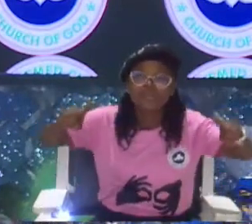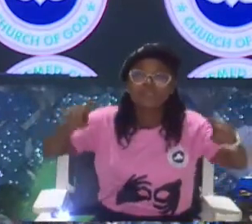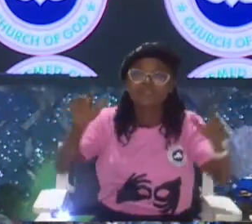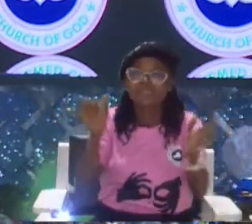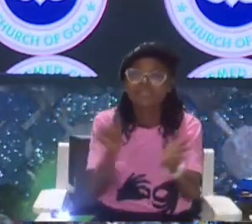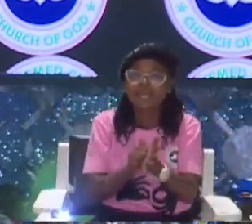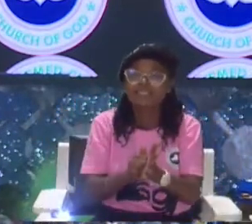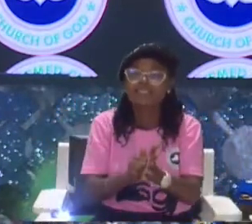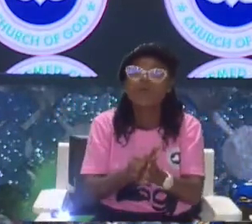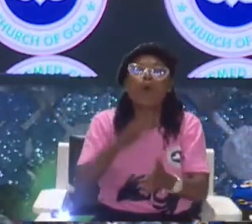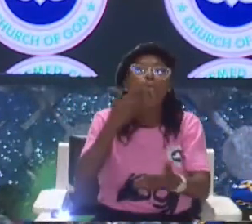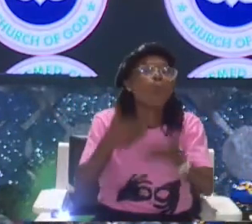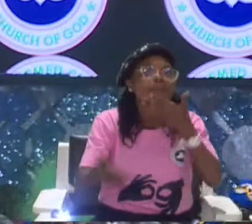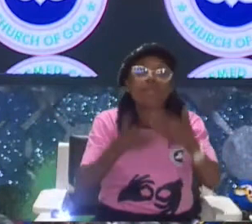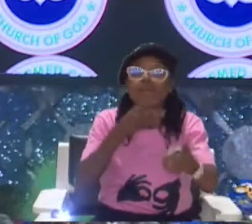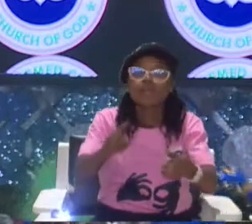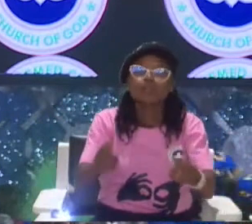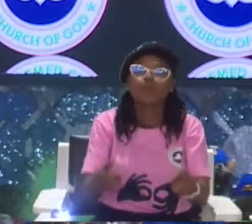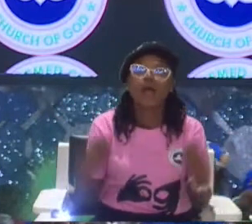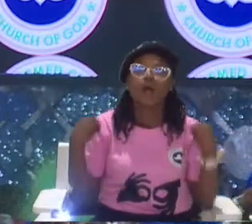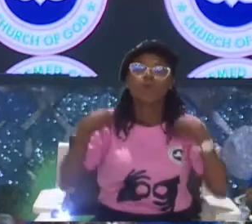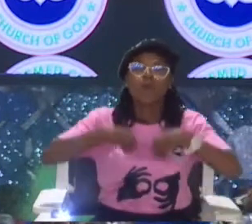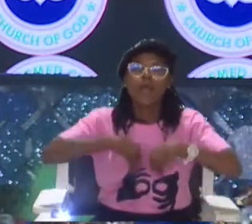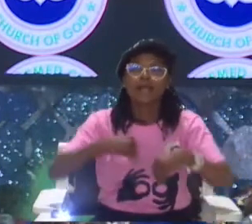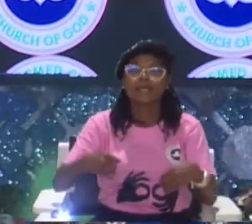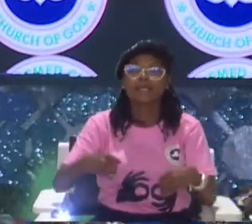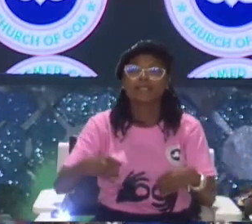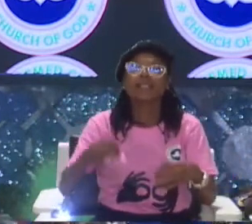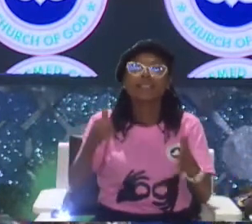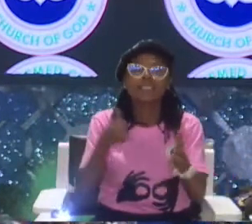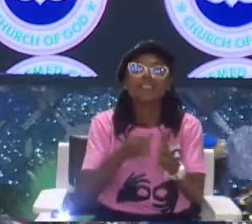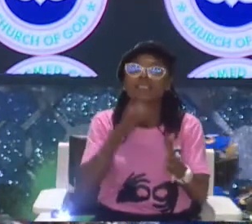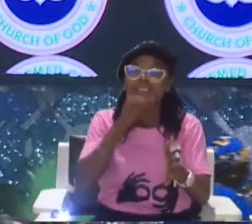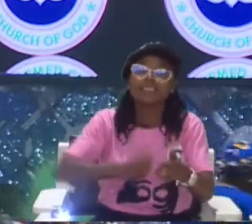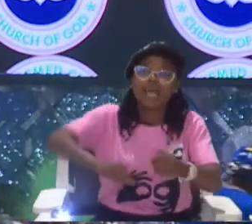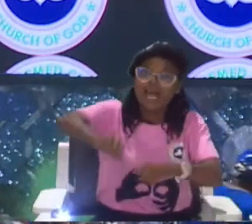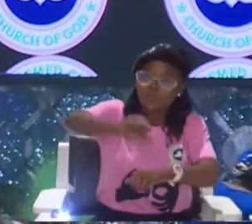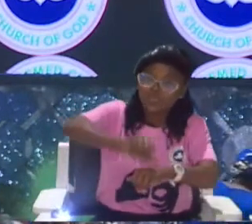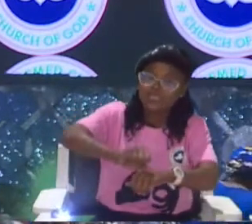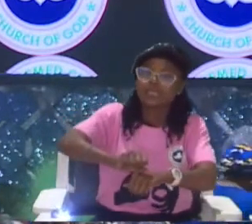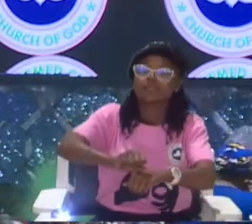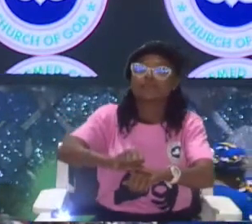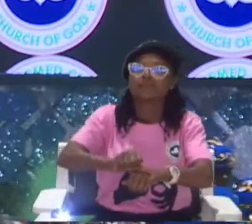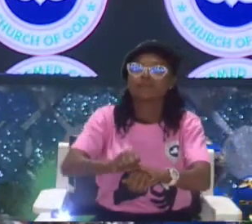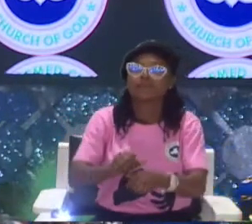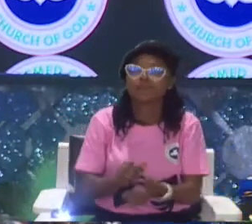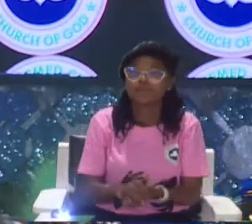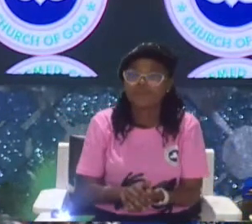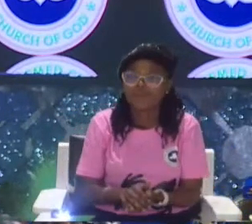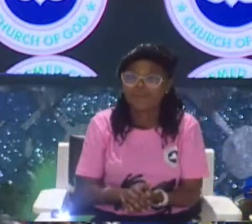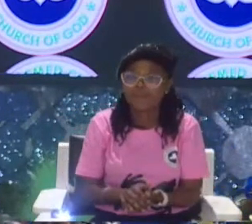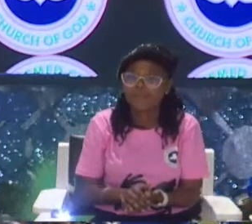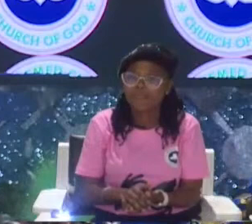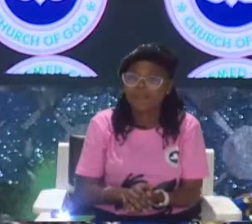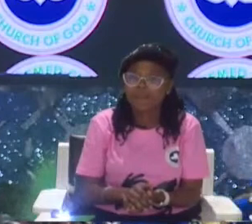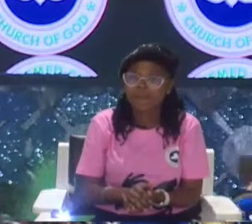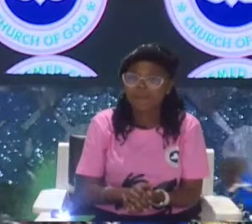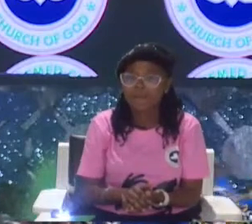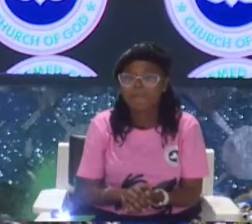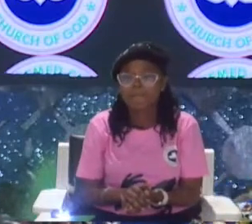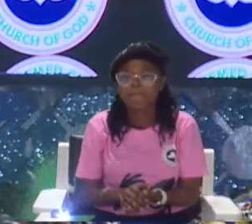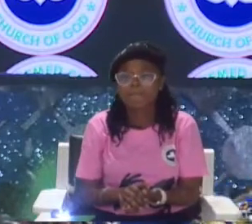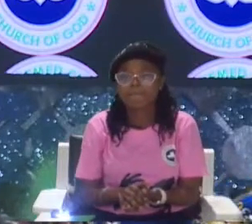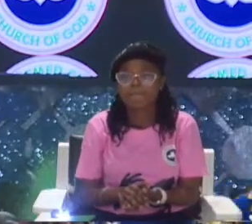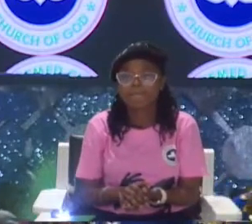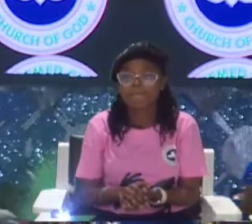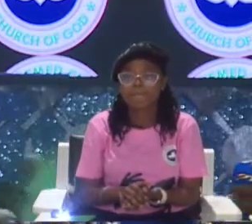is anointed. Aṣọ tó wọ̀ lọ́jọ́ yẹn nìyẹn tí mo sọ wípé aṣọkáṣọ tẹ́ ẹ bá wọ̀ ó ti di èyí tí a fi ẹ̀mí òróró yàn